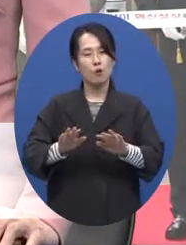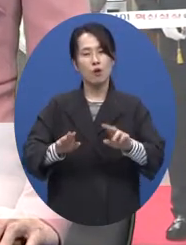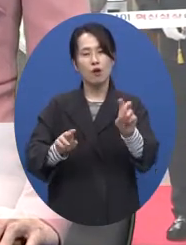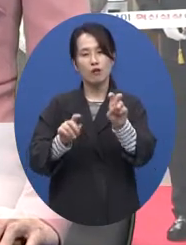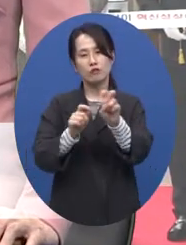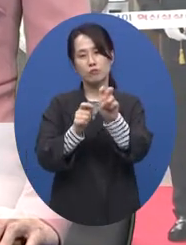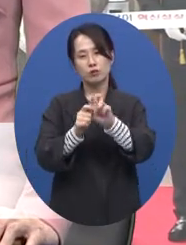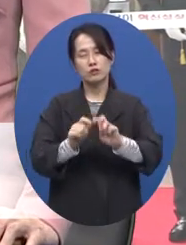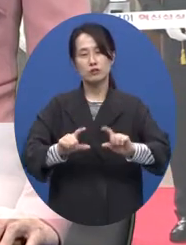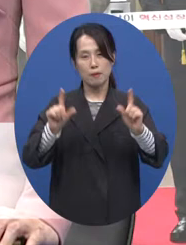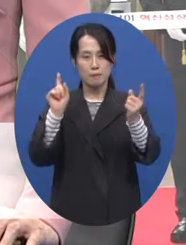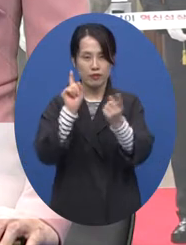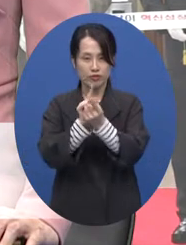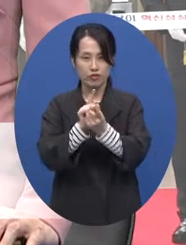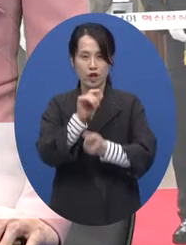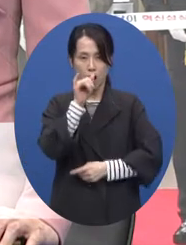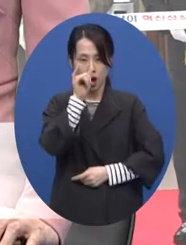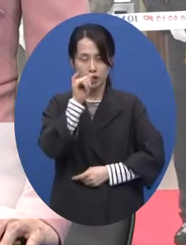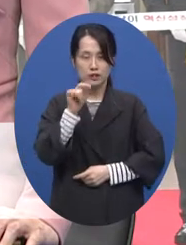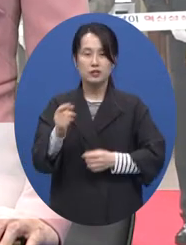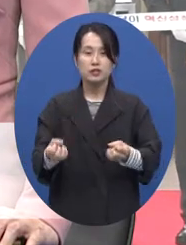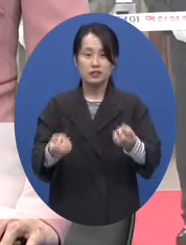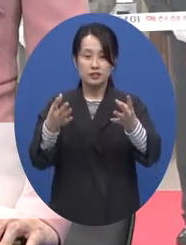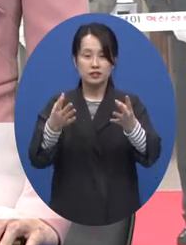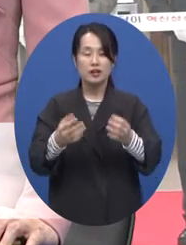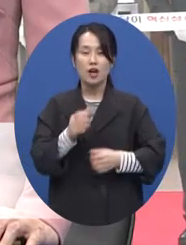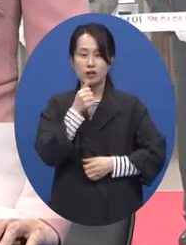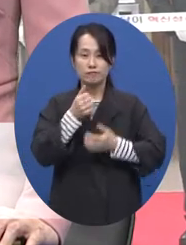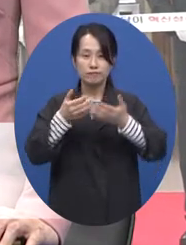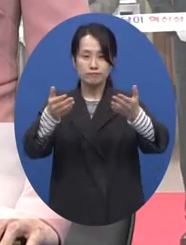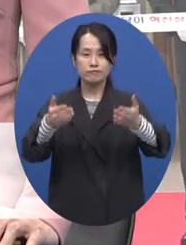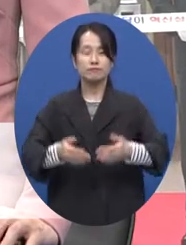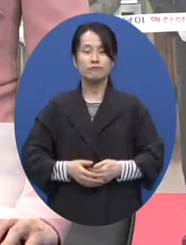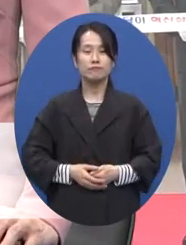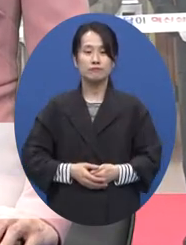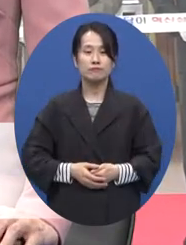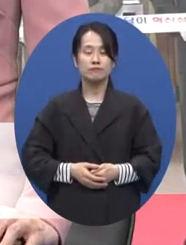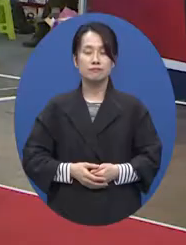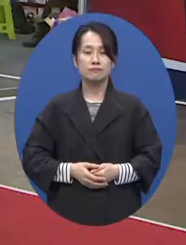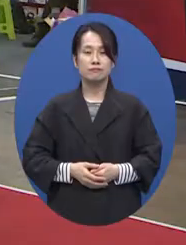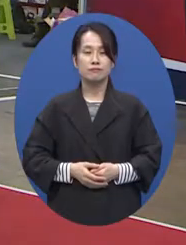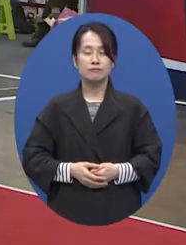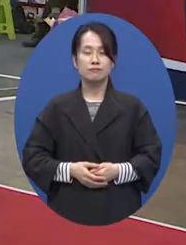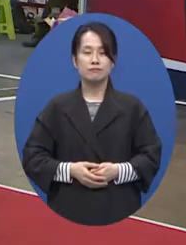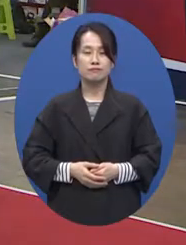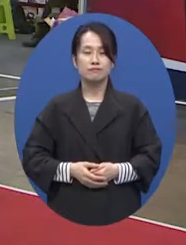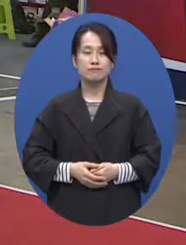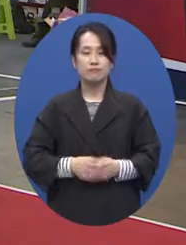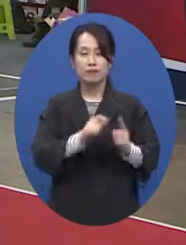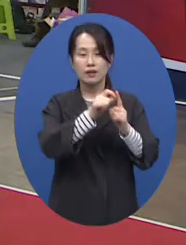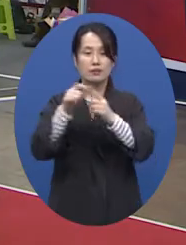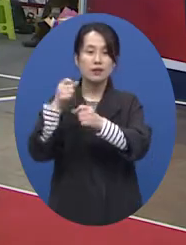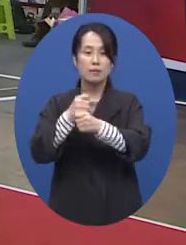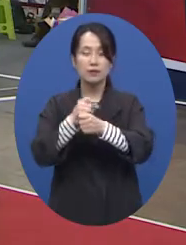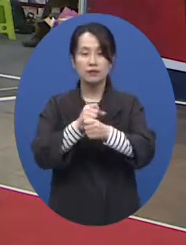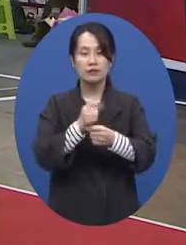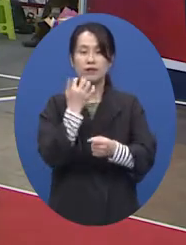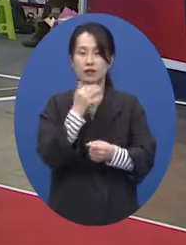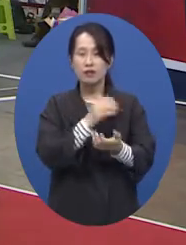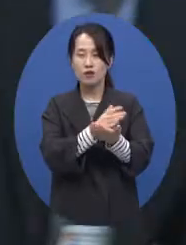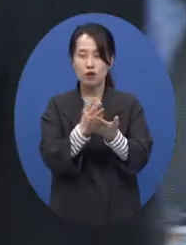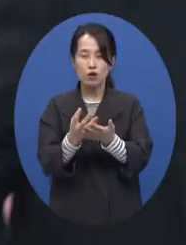20번째를 맞는 코리아 나라장터 엑스포에 경기 북부 김태희 기자가 다녀왔습니다. 글자를 만드는